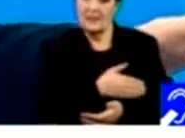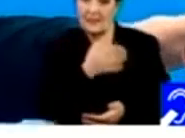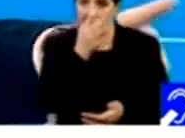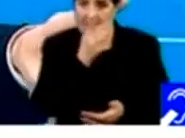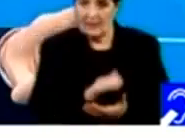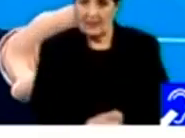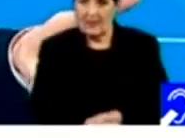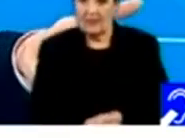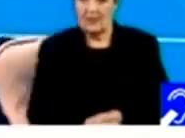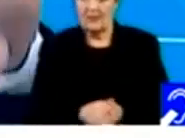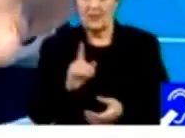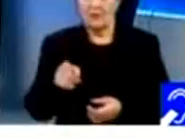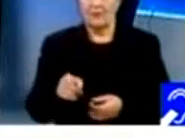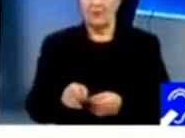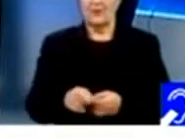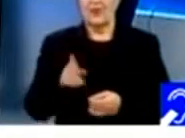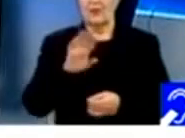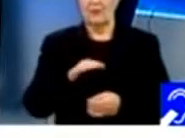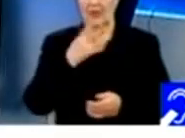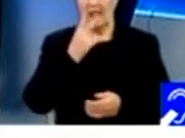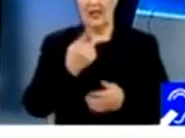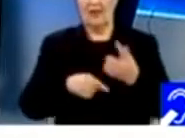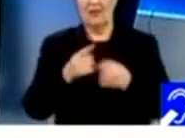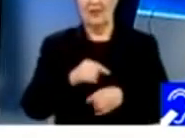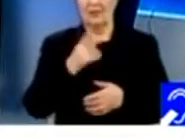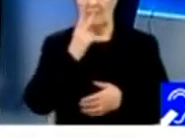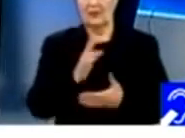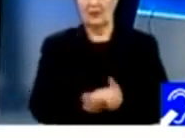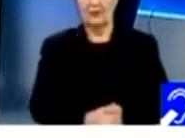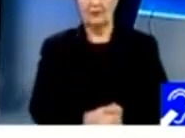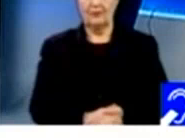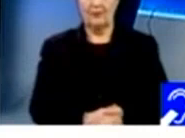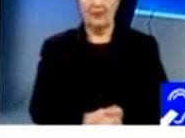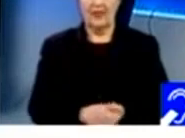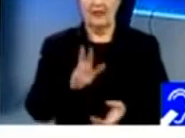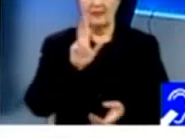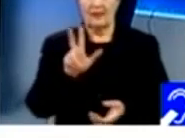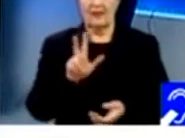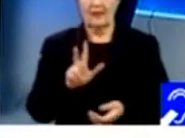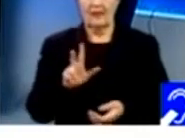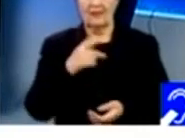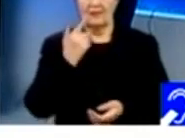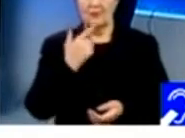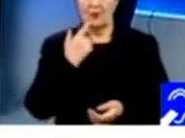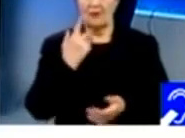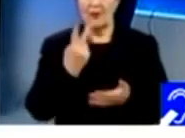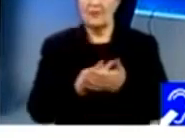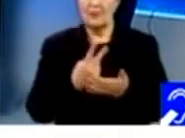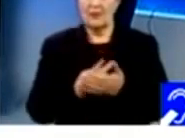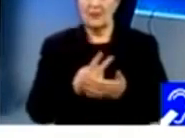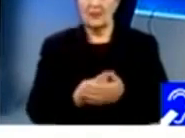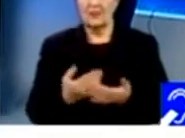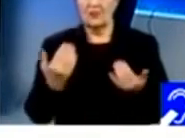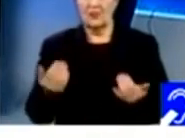chișinăuienilor pentru fiecare dintre domniile voastre, după care asta o să revenim. Deja să mai trei minciuni pe care le-a spus în această campanie le-am demonstrat. Iată, și